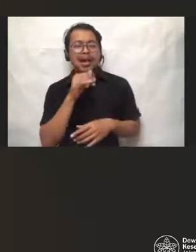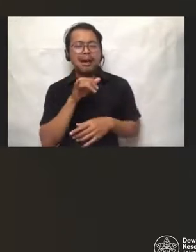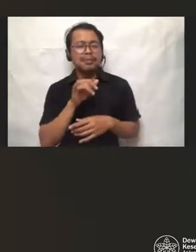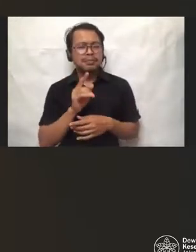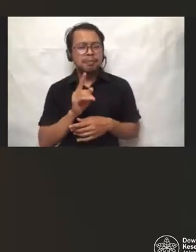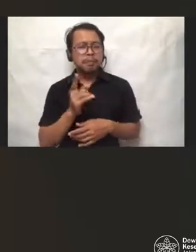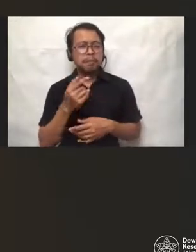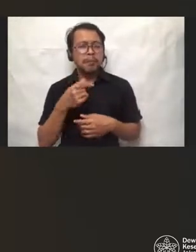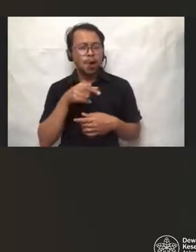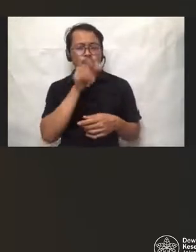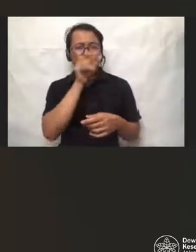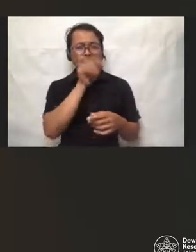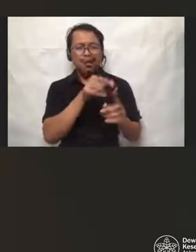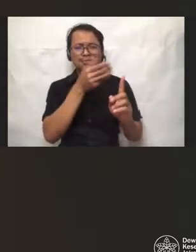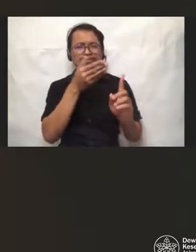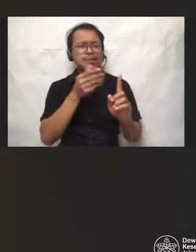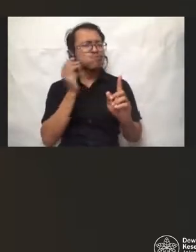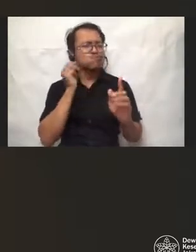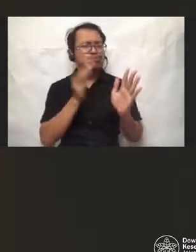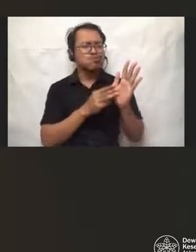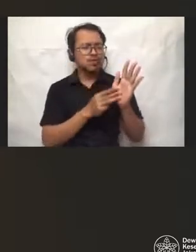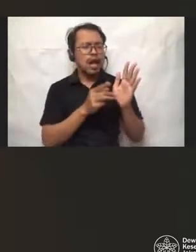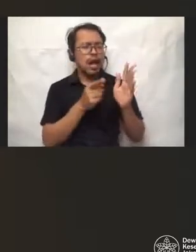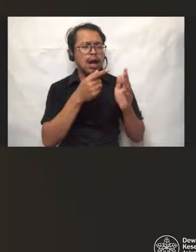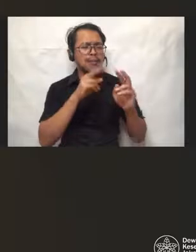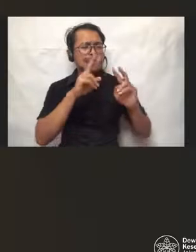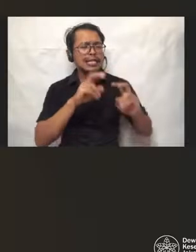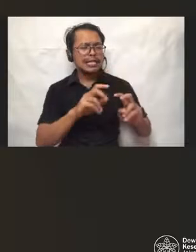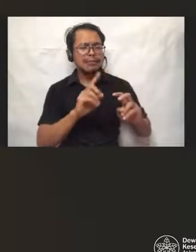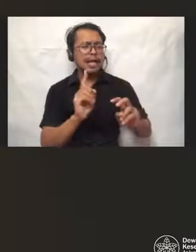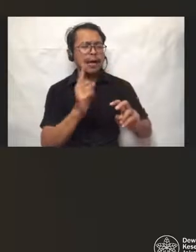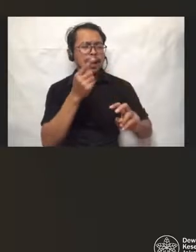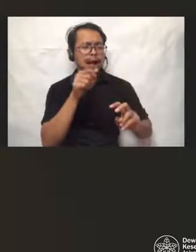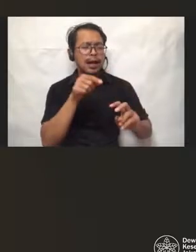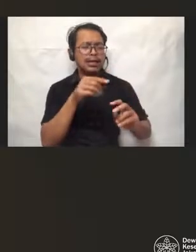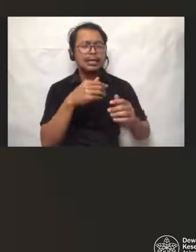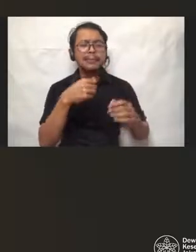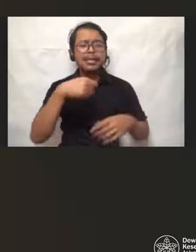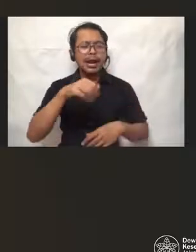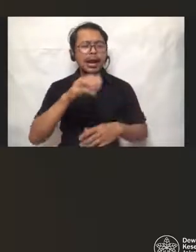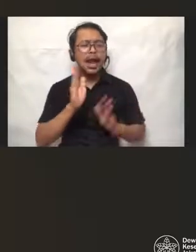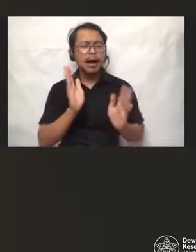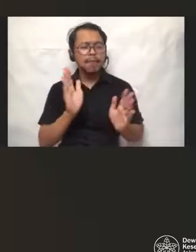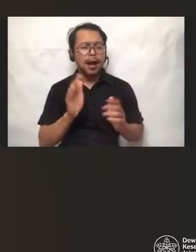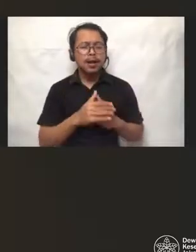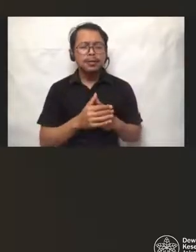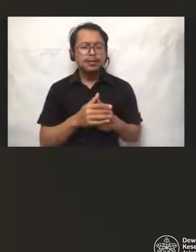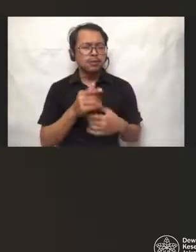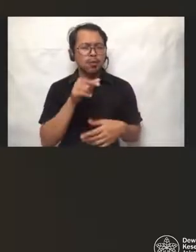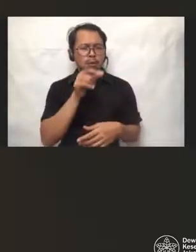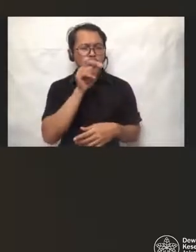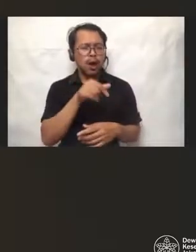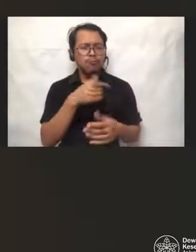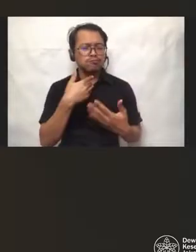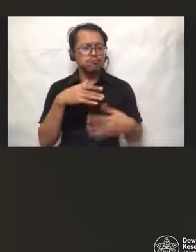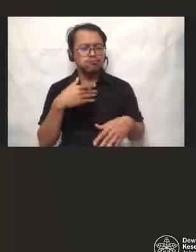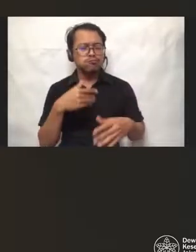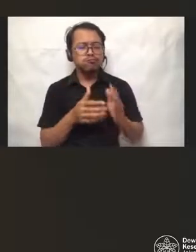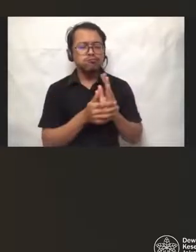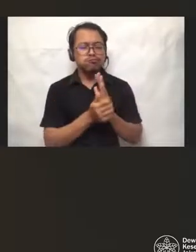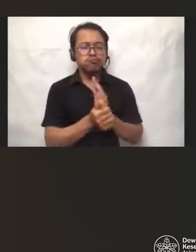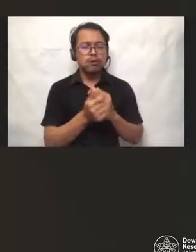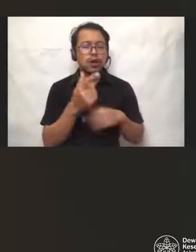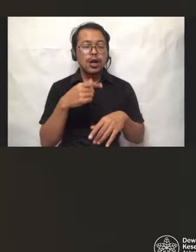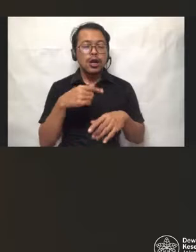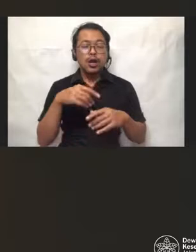Agama, tingkat pemahaman Islam Profesor Musdah Mulya memang sangat mumpuni. Ia meraih gelar doktor dari IAIN